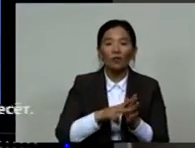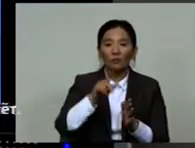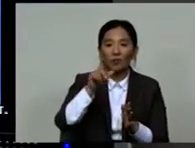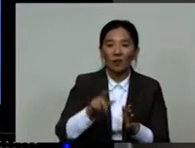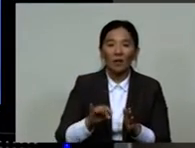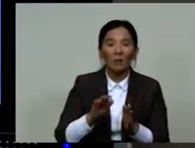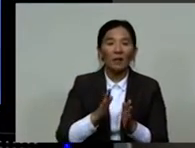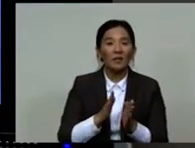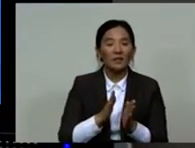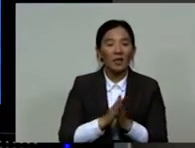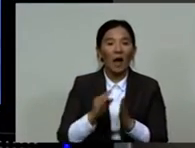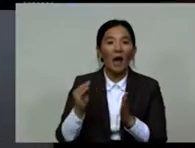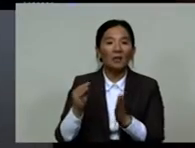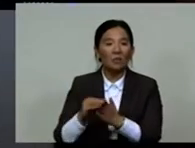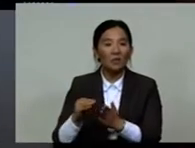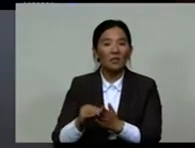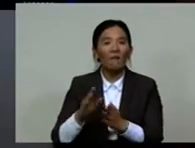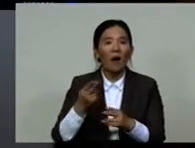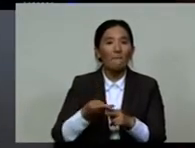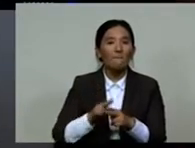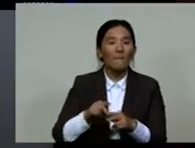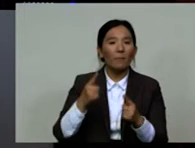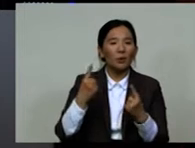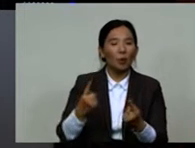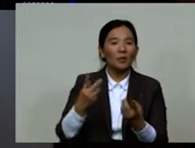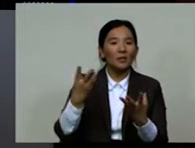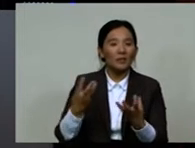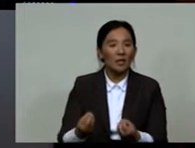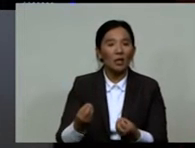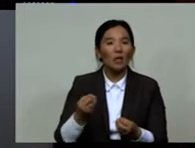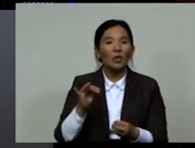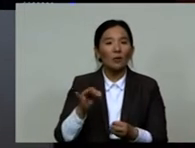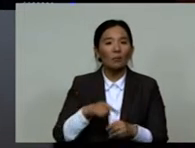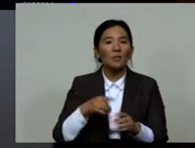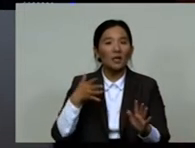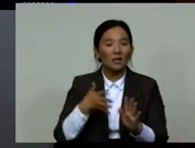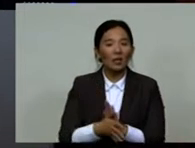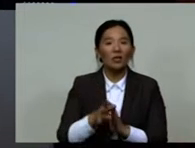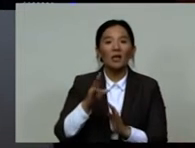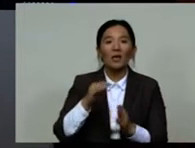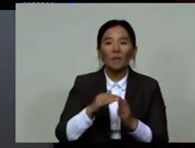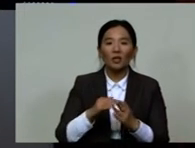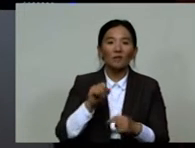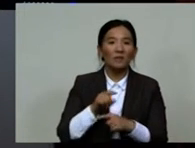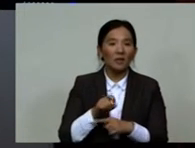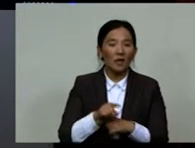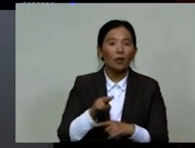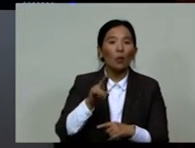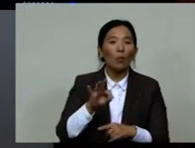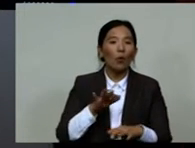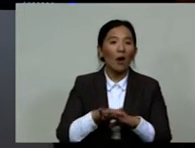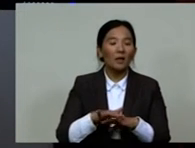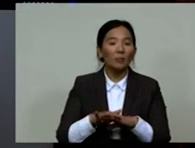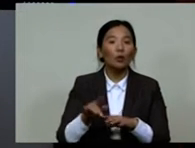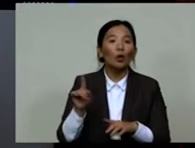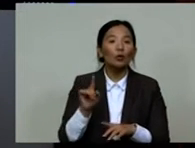попросили отметить в определенный день время в минутах, затраченные на выполнение домашнего задания по алгебре.